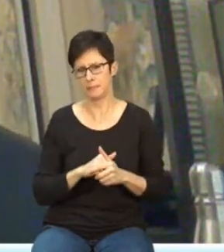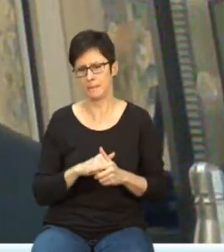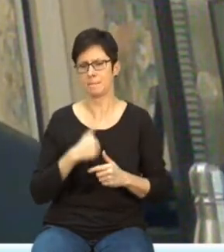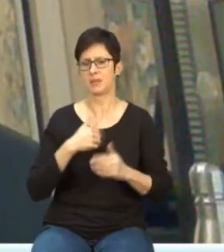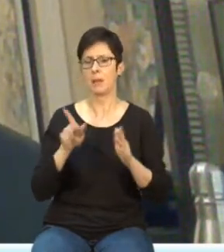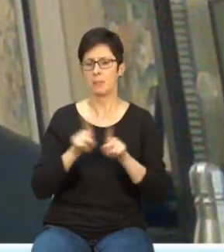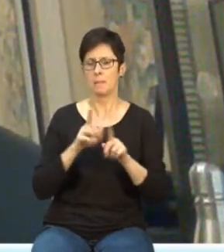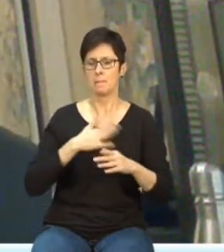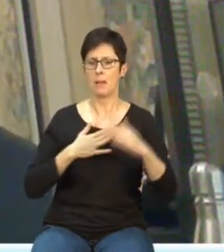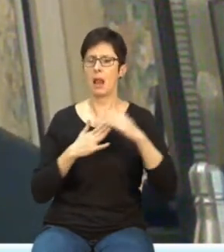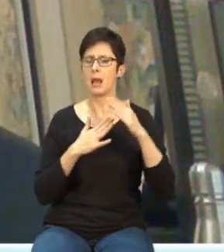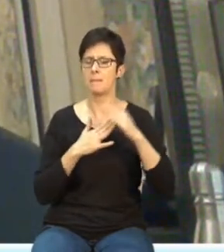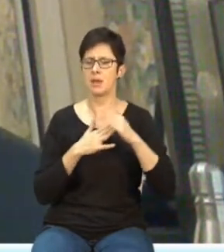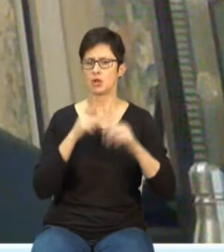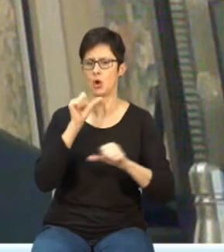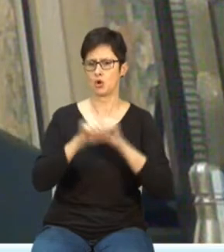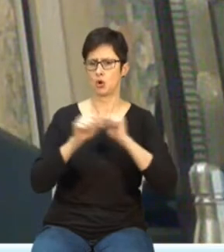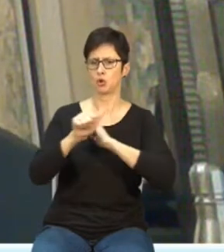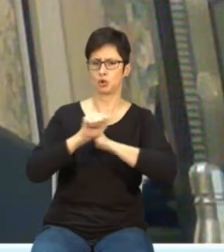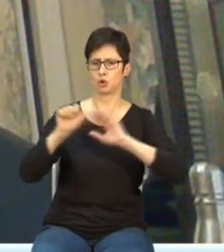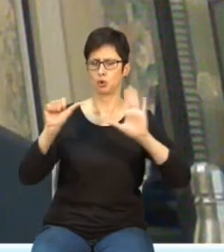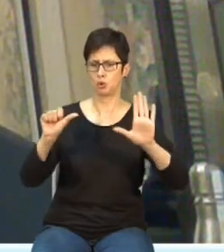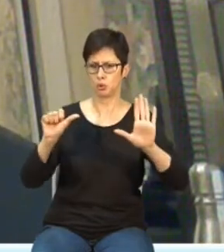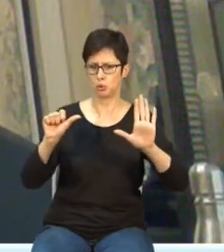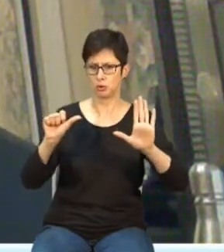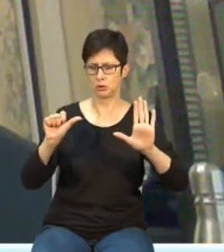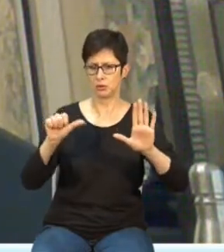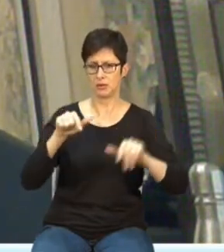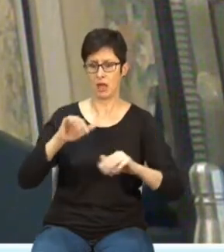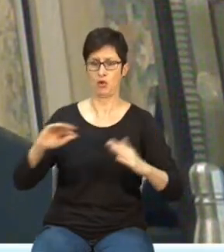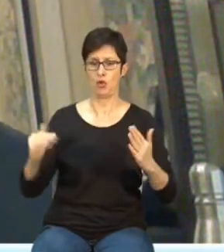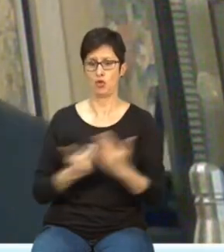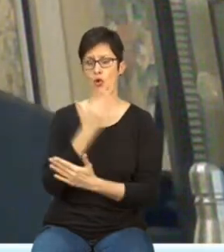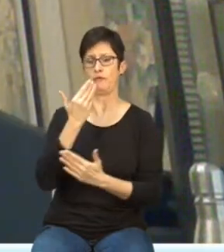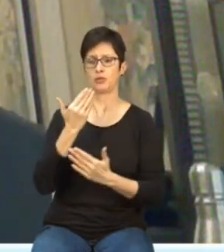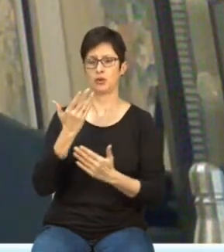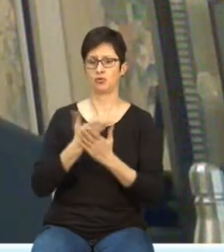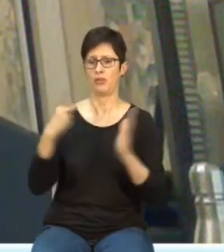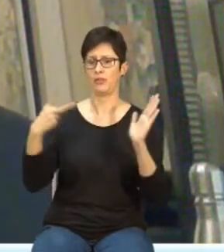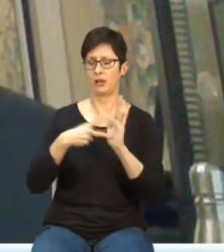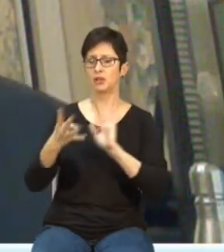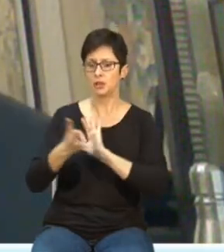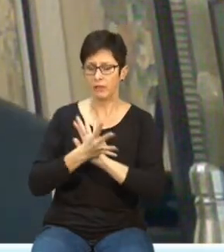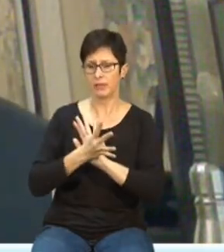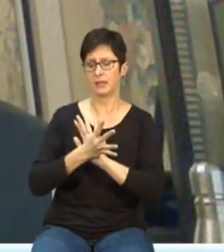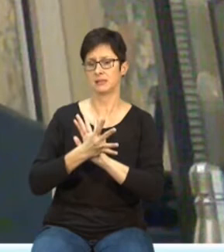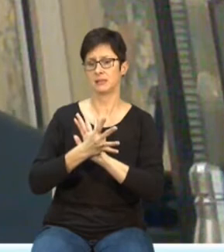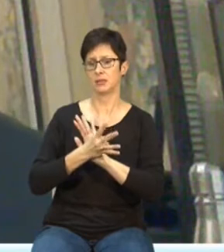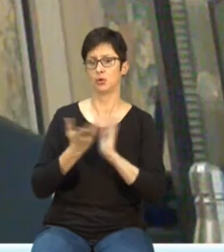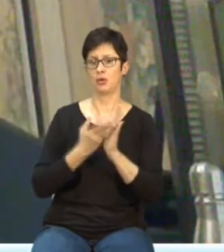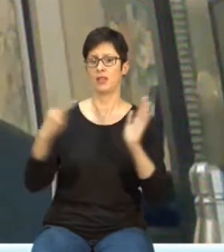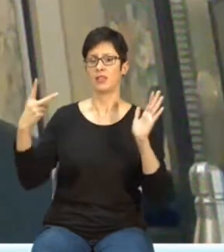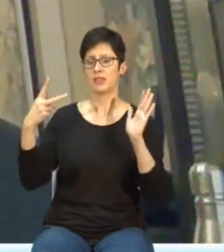limity z na roku 66 z tego tego standardu w tej chwili mamy już nowe że standard 2019 roku